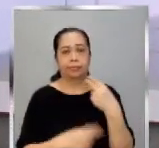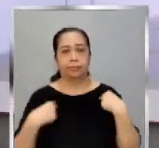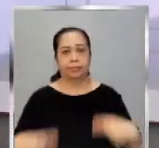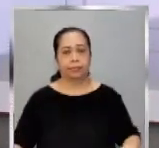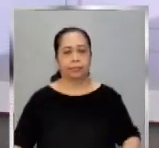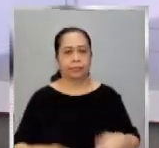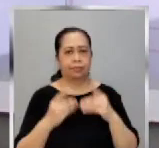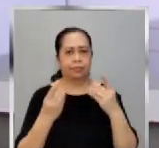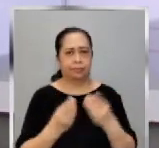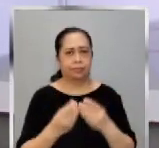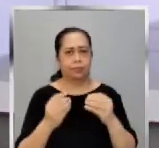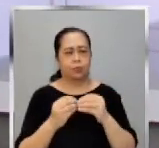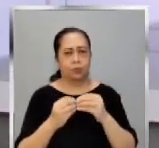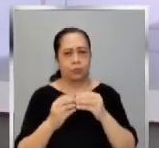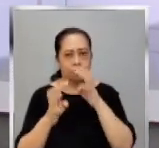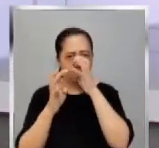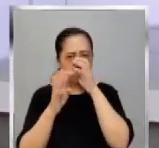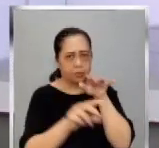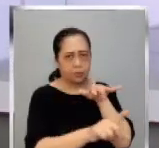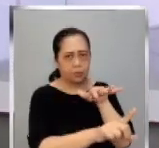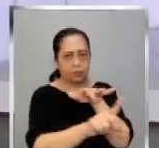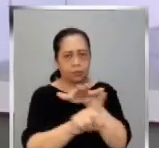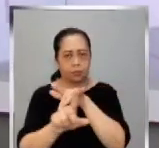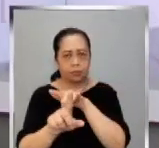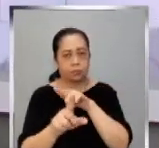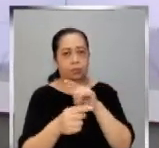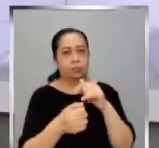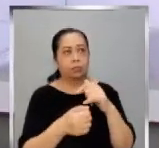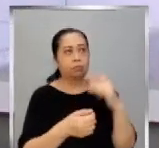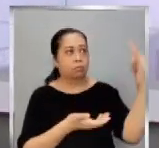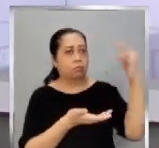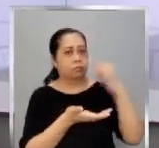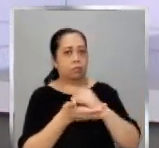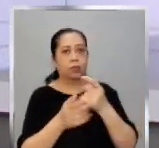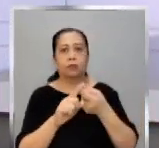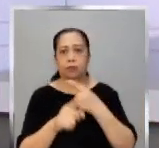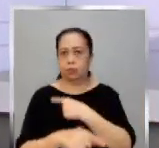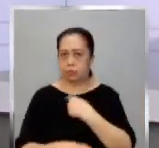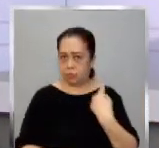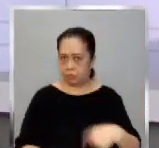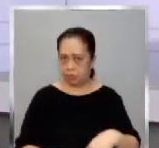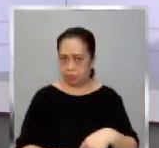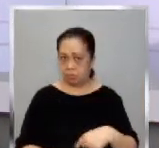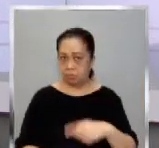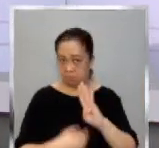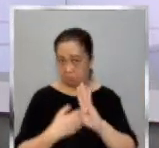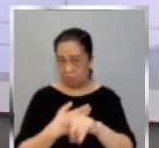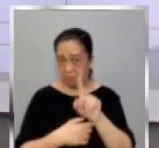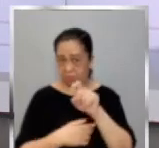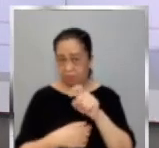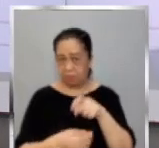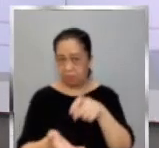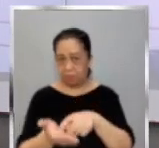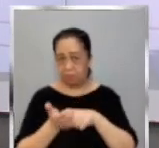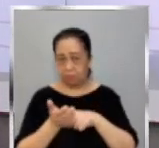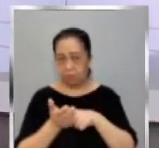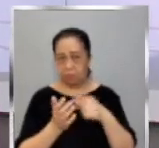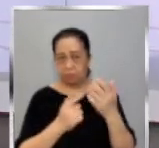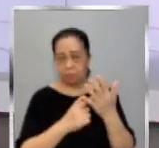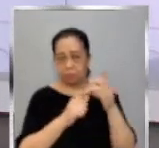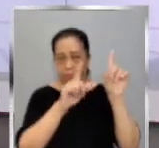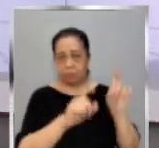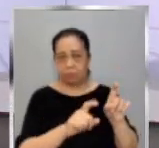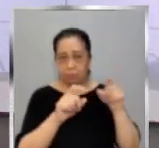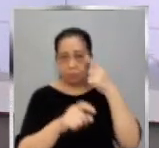mas pinaigting na surveillance ng mga biyaherong manggagaling doon. Ibabalik na rin kaya ang mandatory COVID-19 test para sa